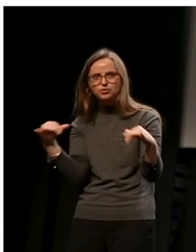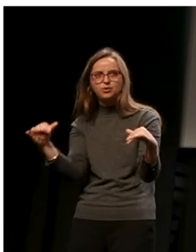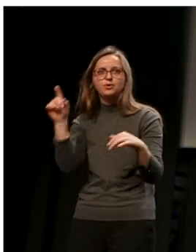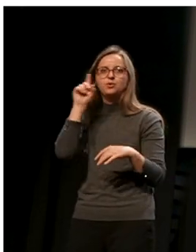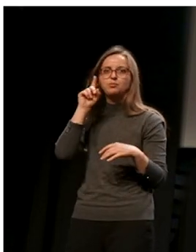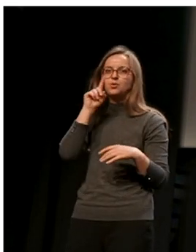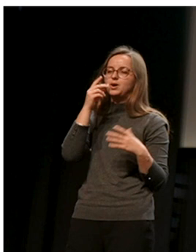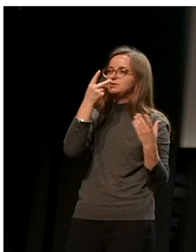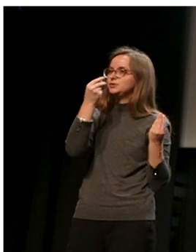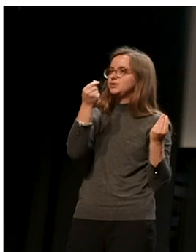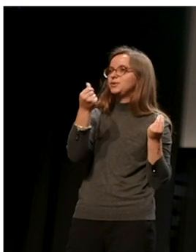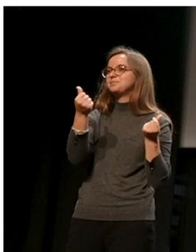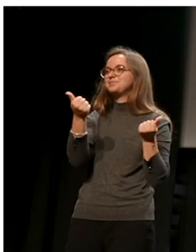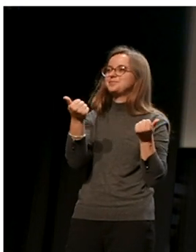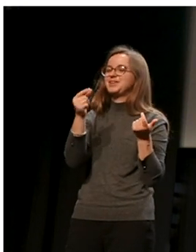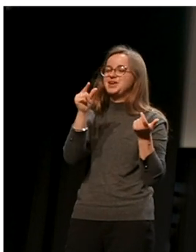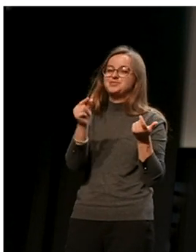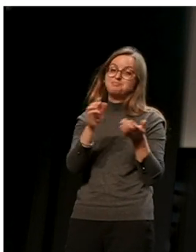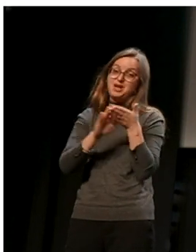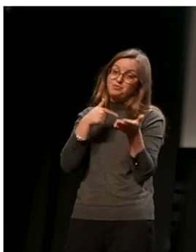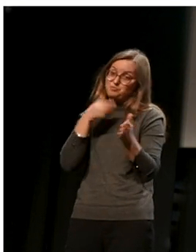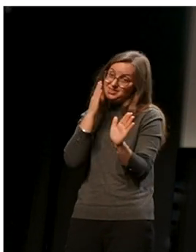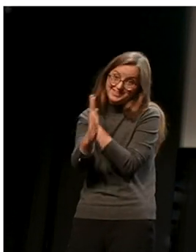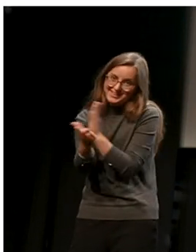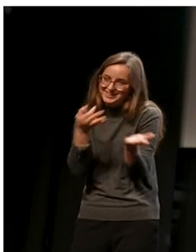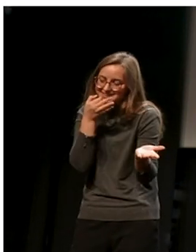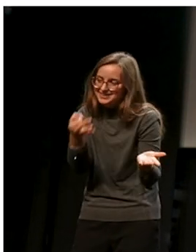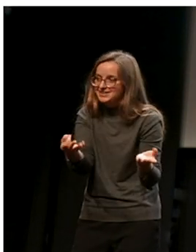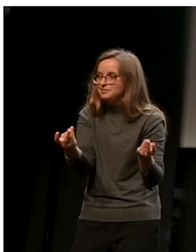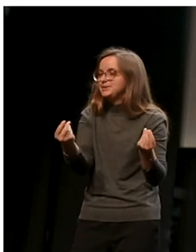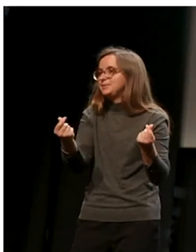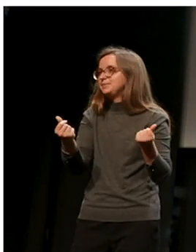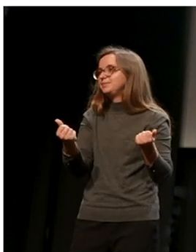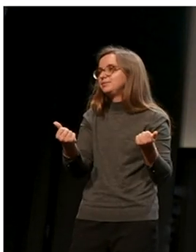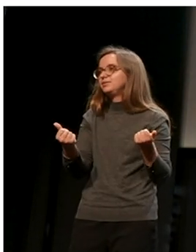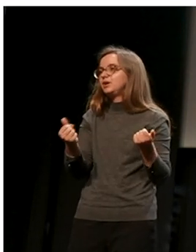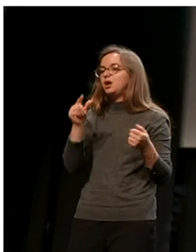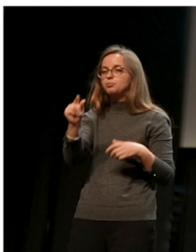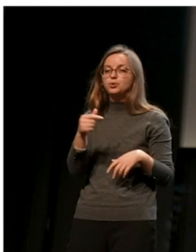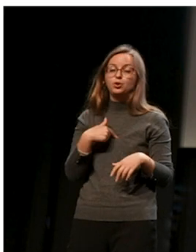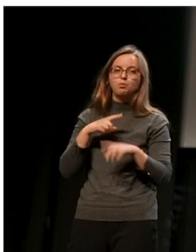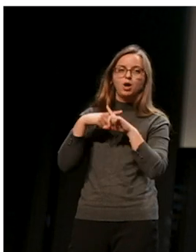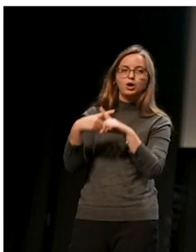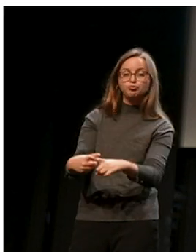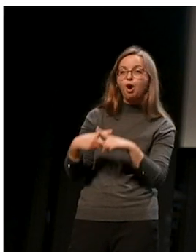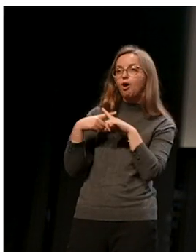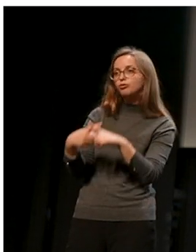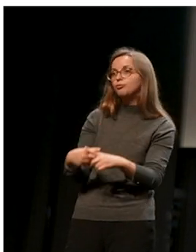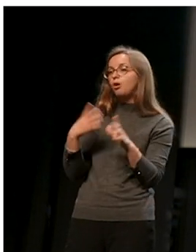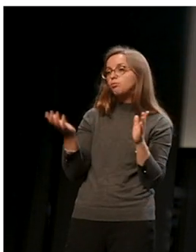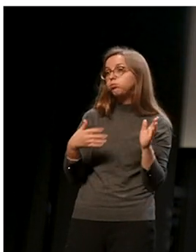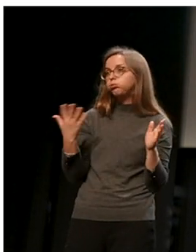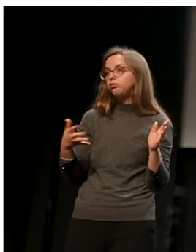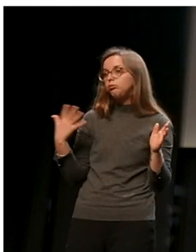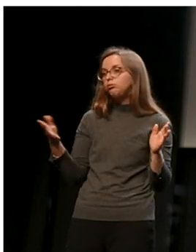j'ai l'impression d'entendre, c'est un peu brut comme ça, mais des arguments un peu vaseux pour défendre un